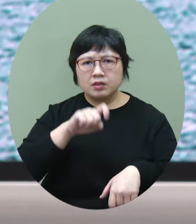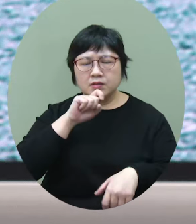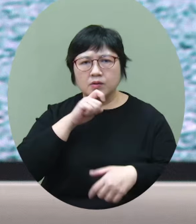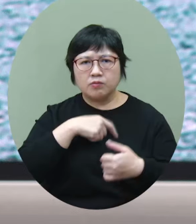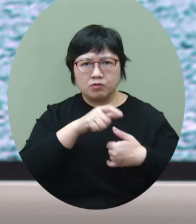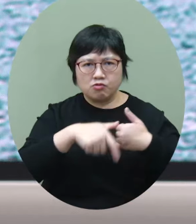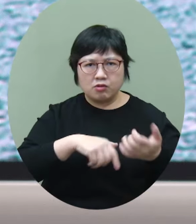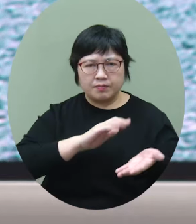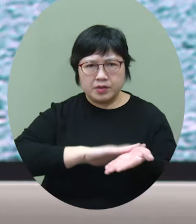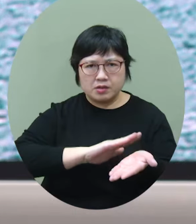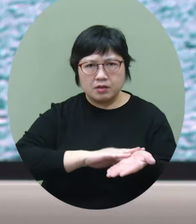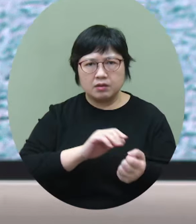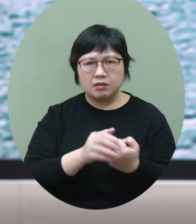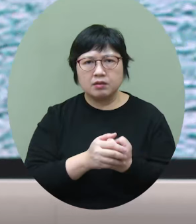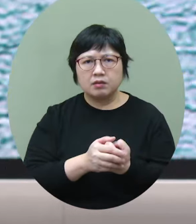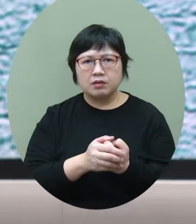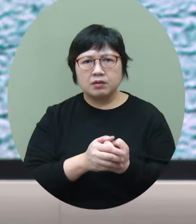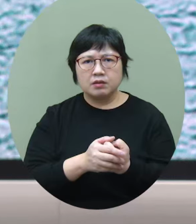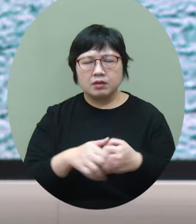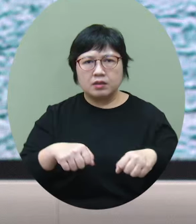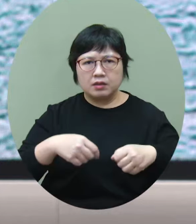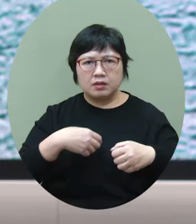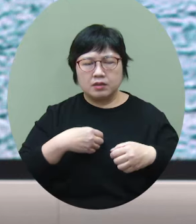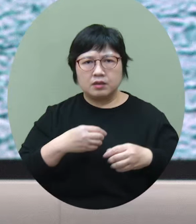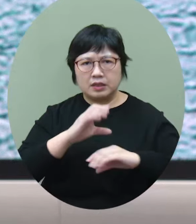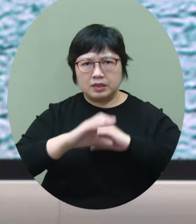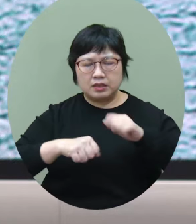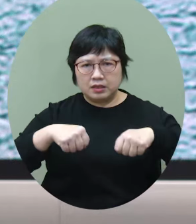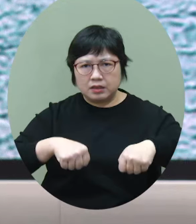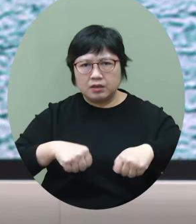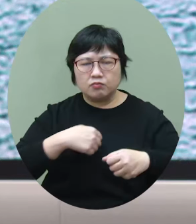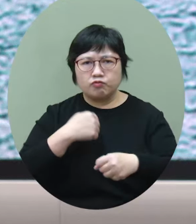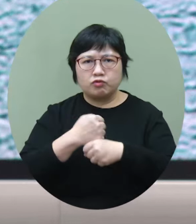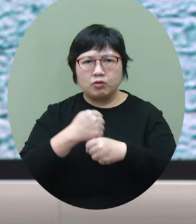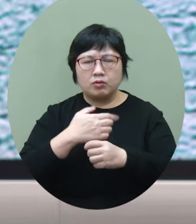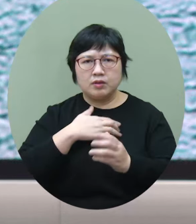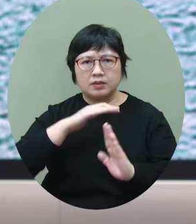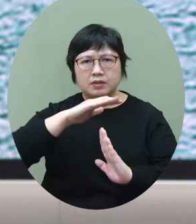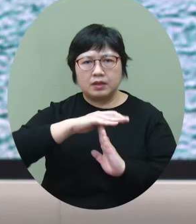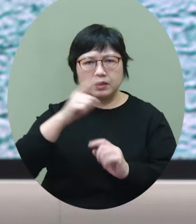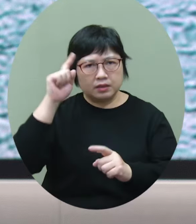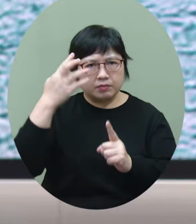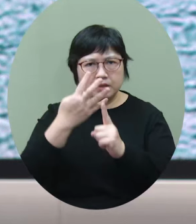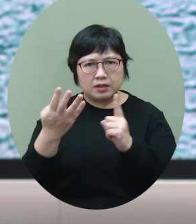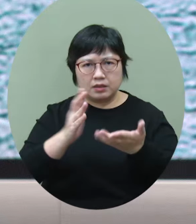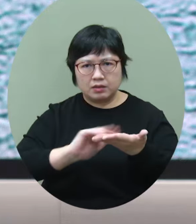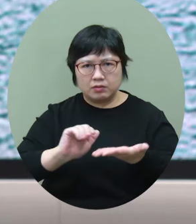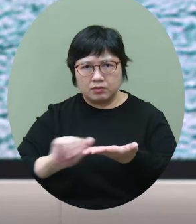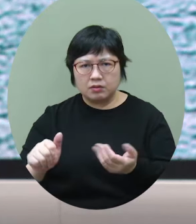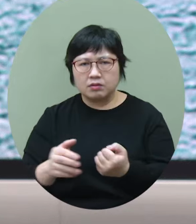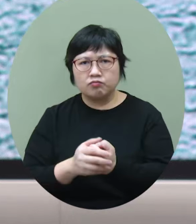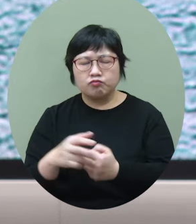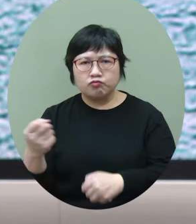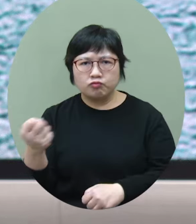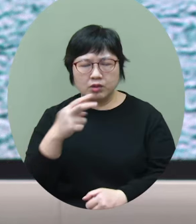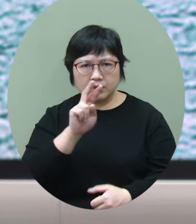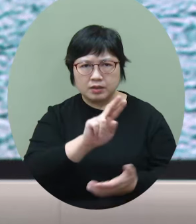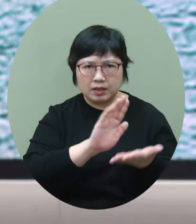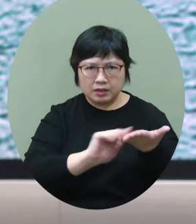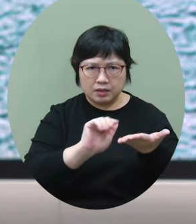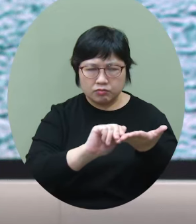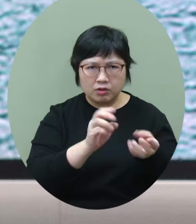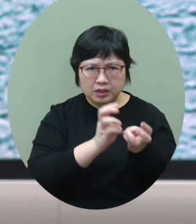發生，都會喺嗰個地盤就叫佢停工14日啦，做大清洗。咁但係其實再翻去睇翻清楚個資